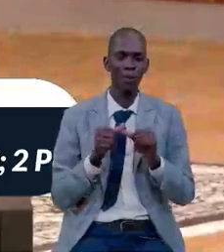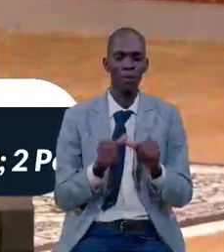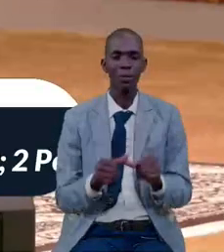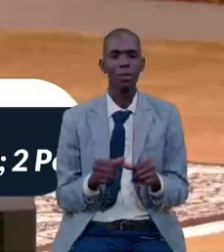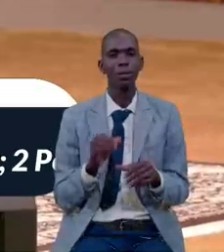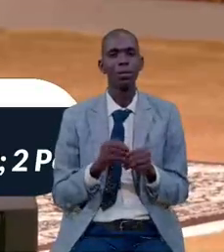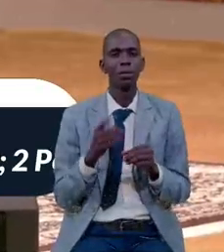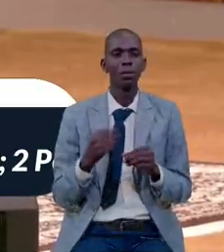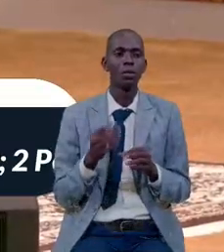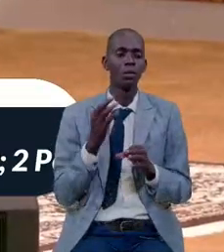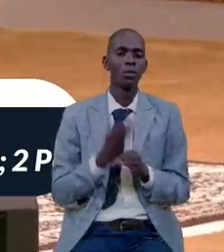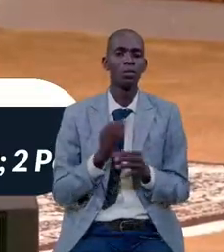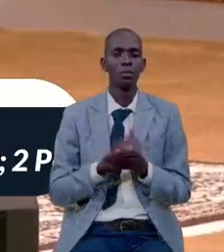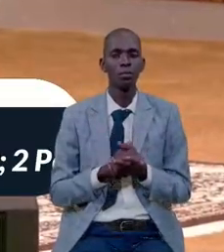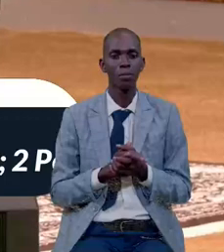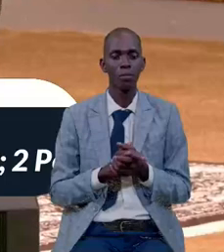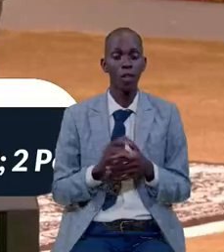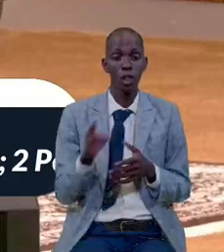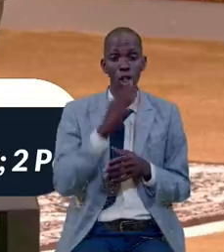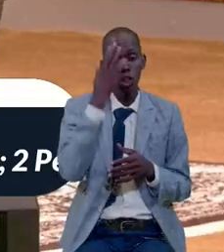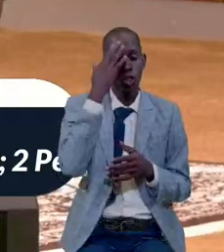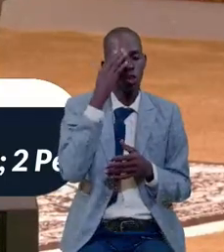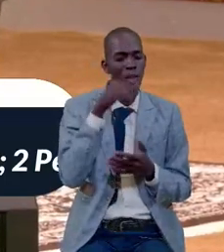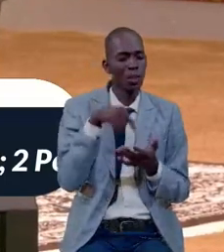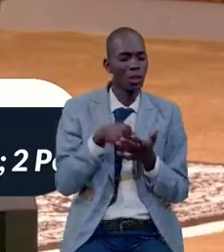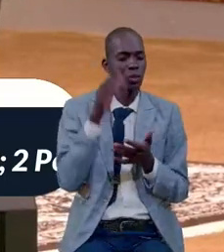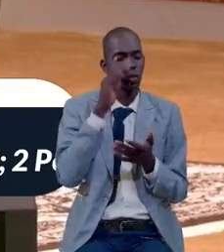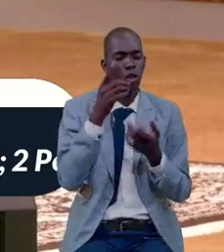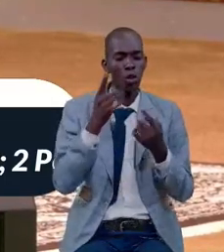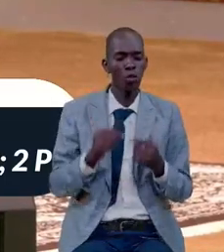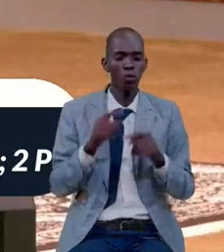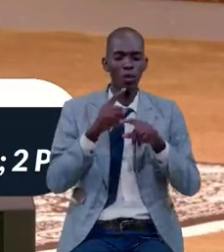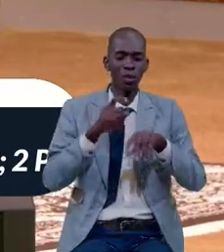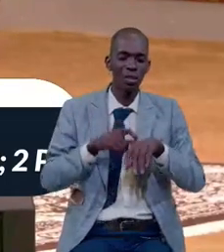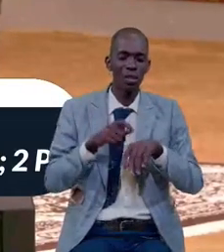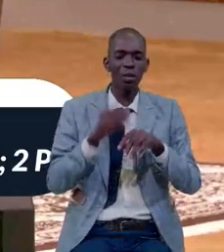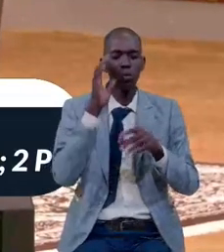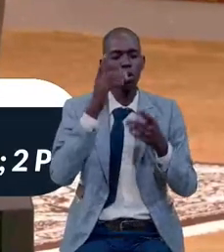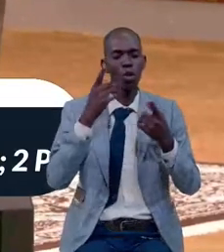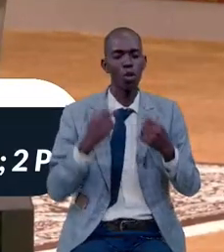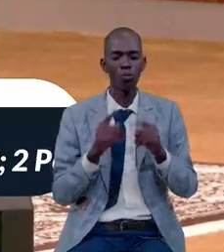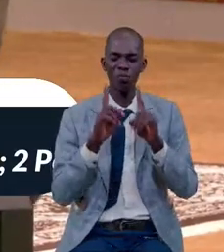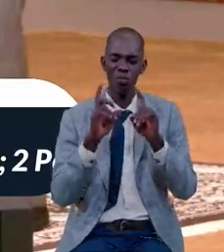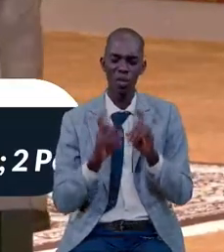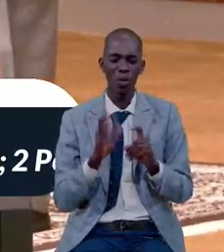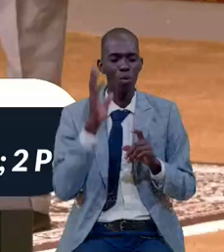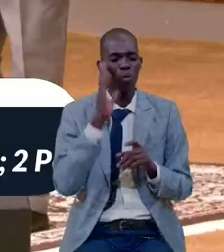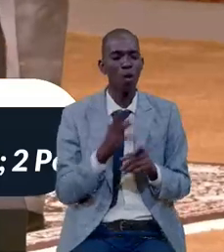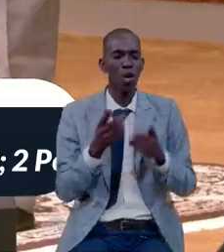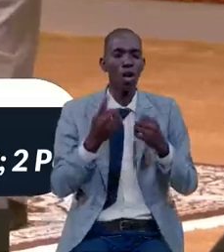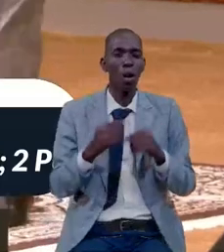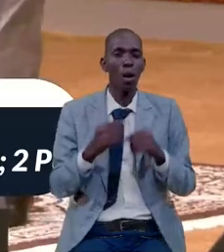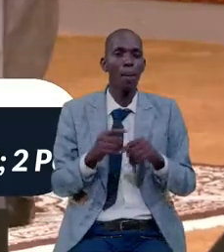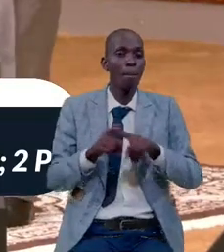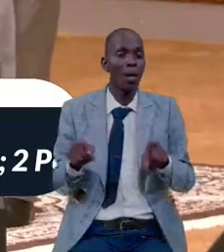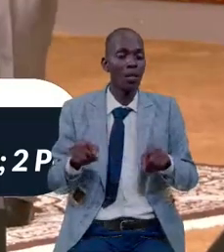dit: résistez-lui avec une foi ferme. Le diable viendra, les épreuves viendront, les tentations viendront,